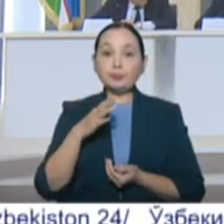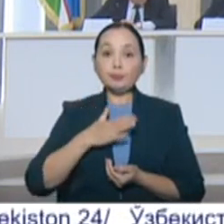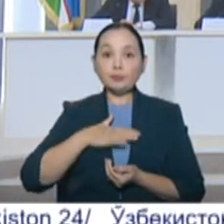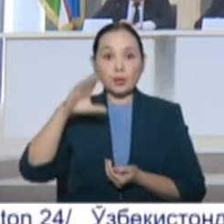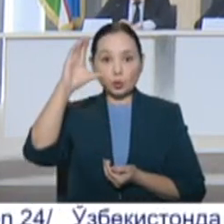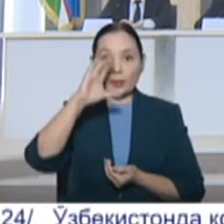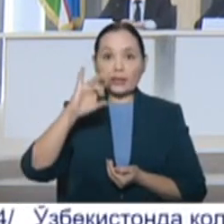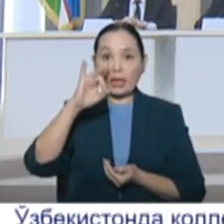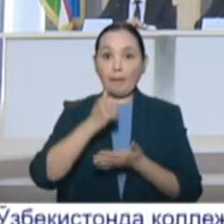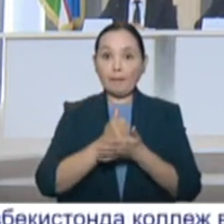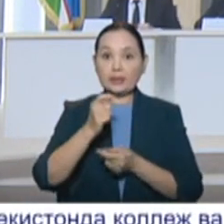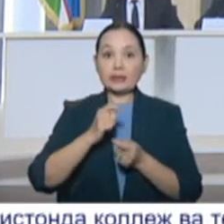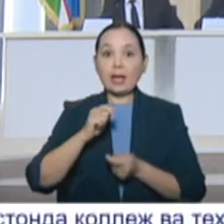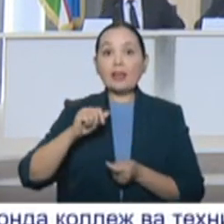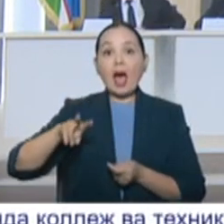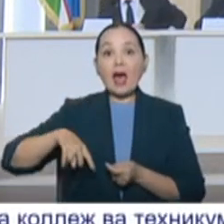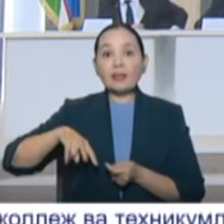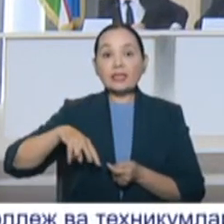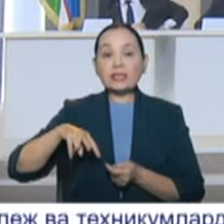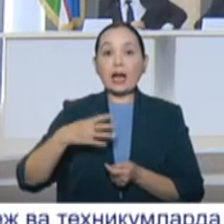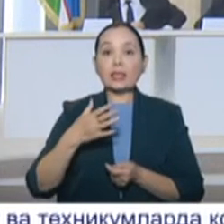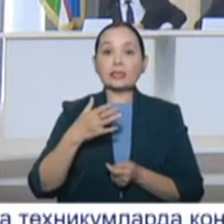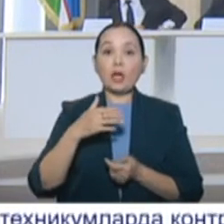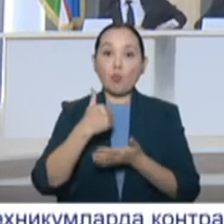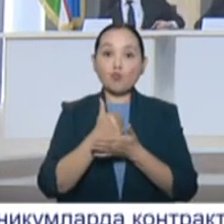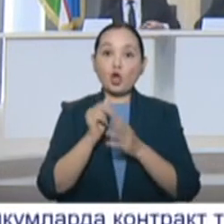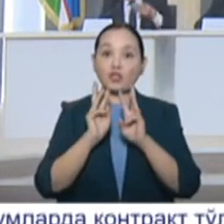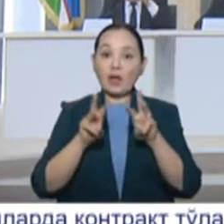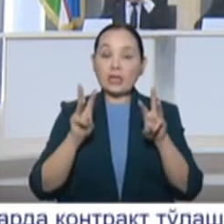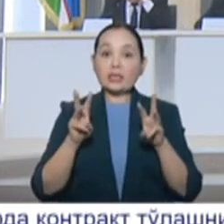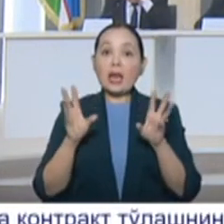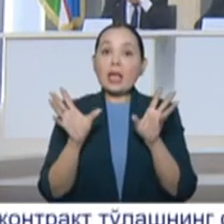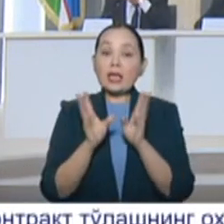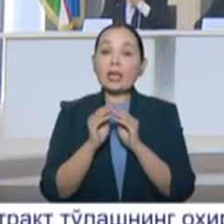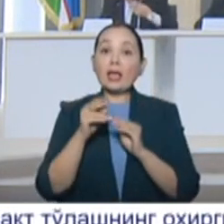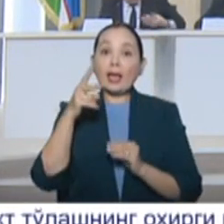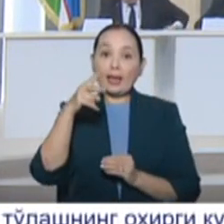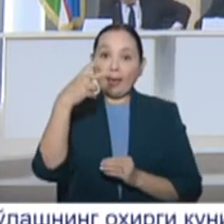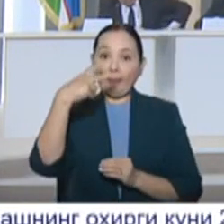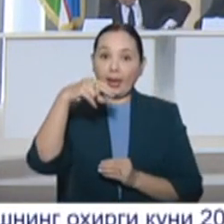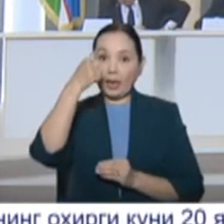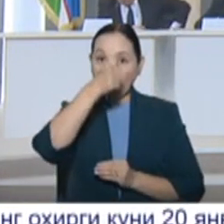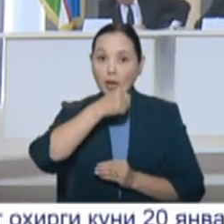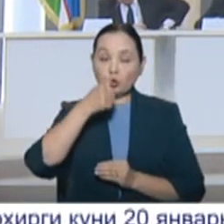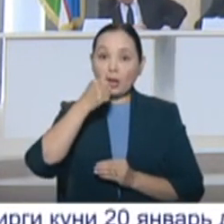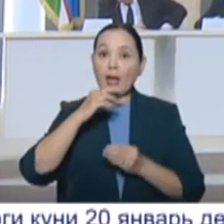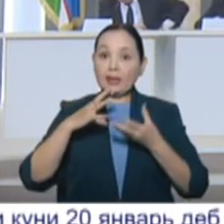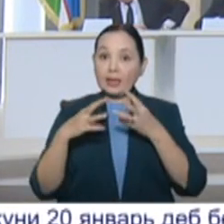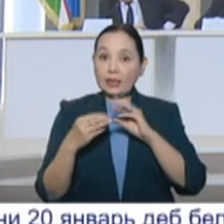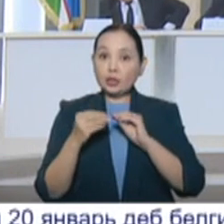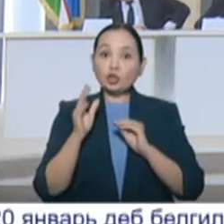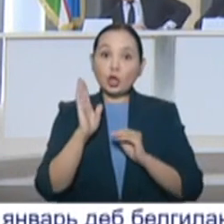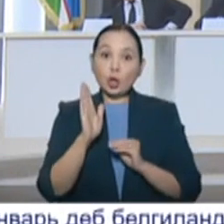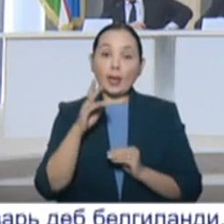O'zbekiston Respublikasi Prezident Administratsiyasi rahbari va Bosh vazirimiz rahbarliklarida 2020-yilni natijadorligi